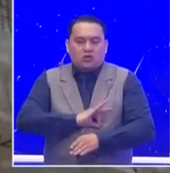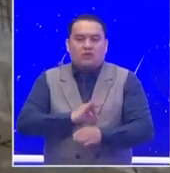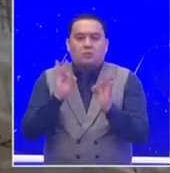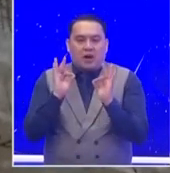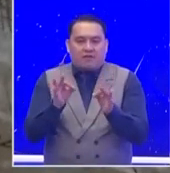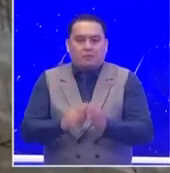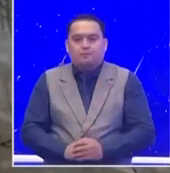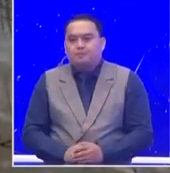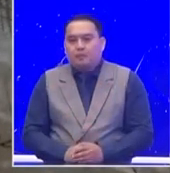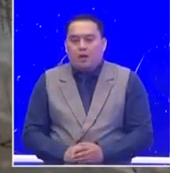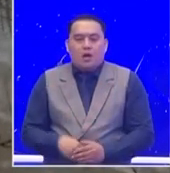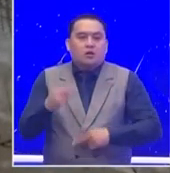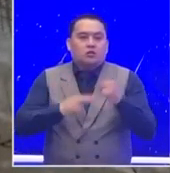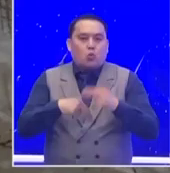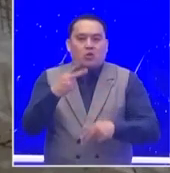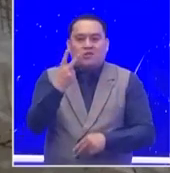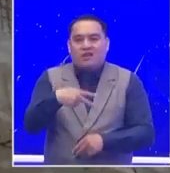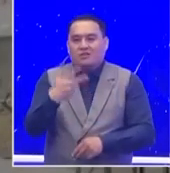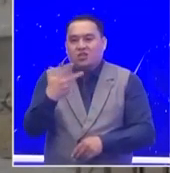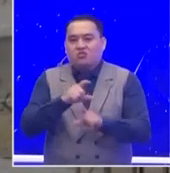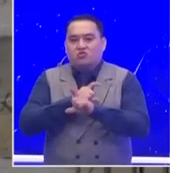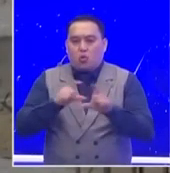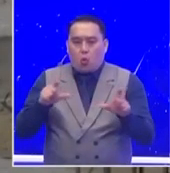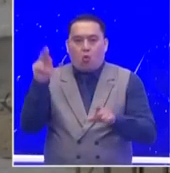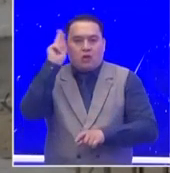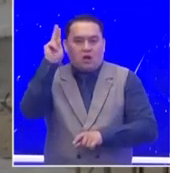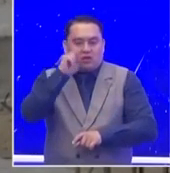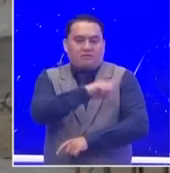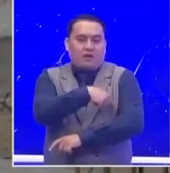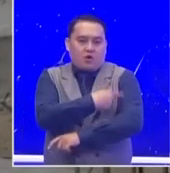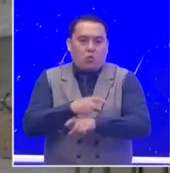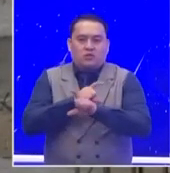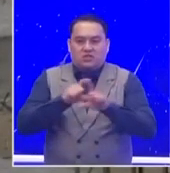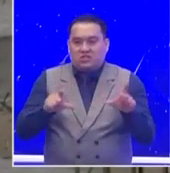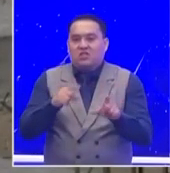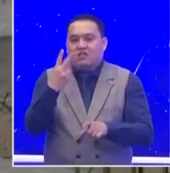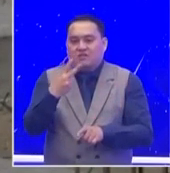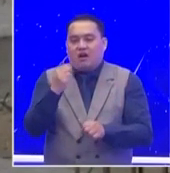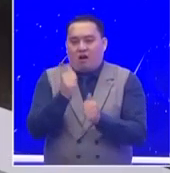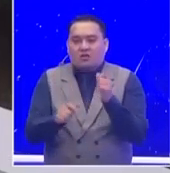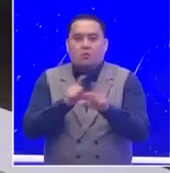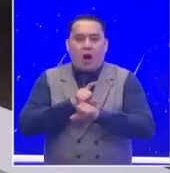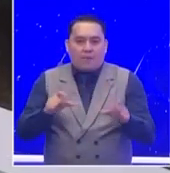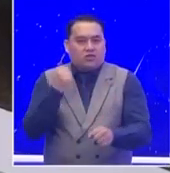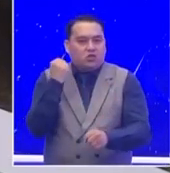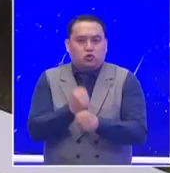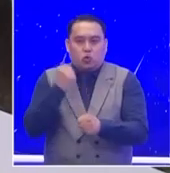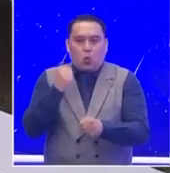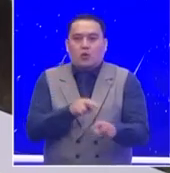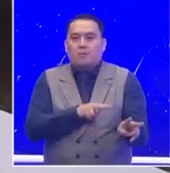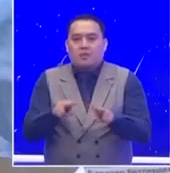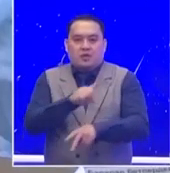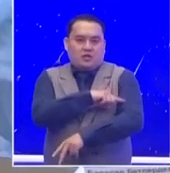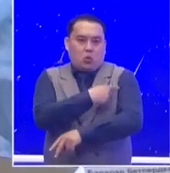Тем более, что в области строятся 23 школы и 5 учреждений здравоохранения. Однако на каждом объекте должно быть и строгое соблюдение